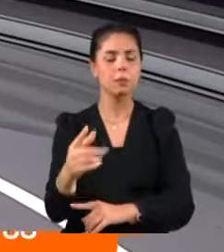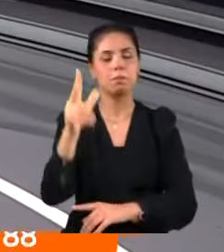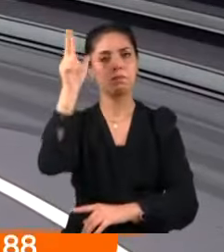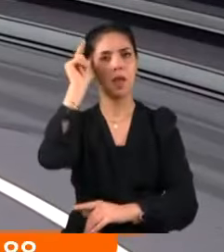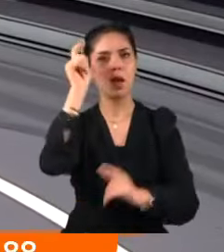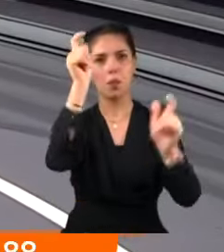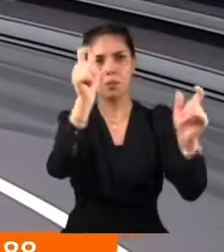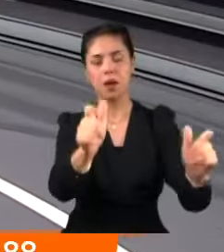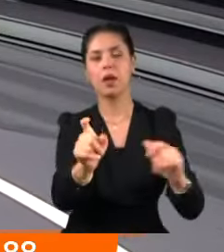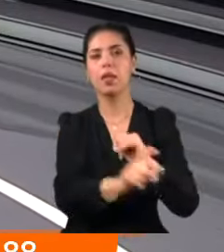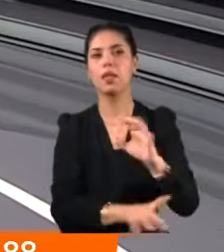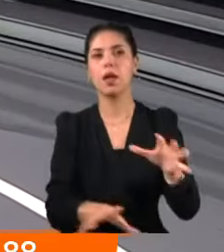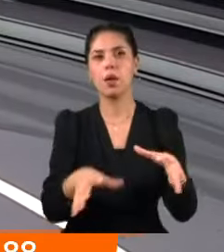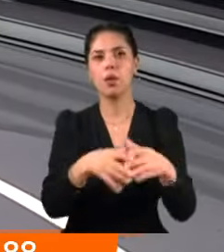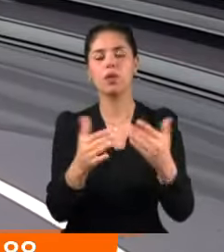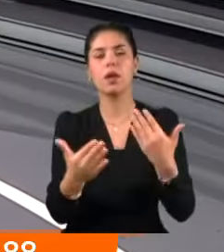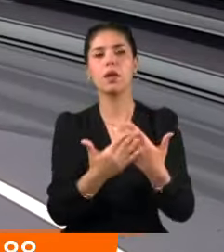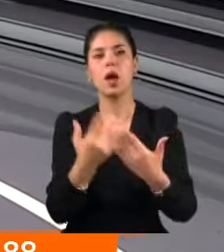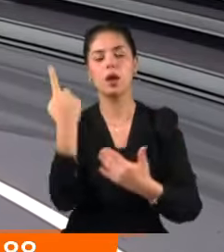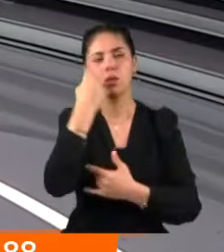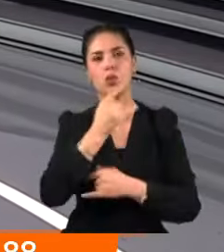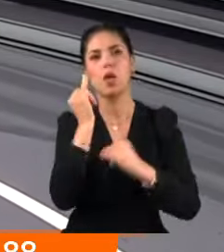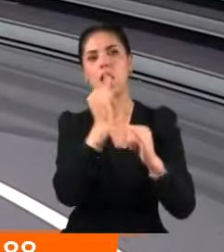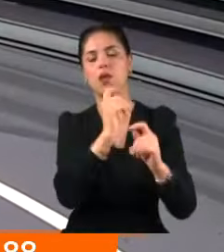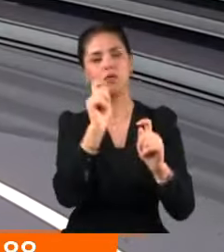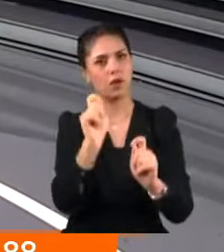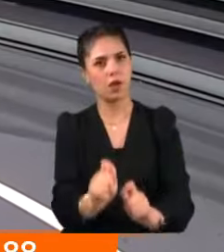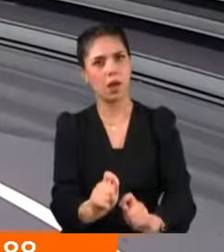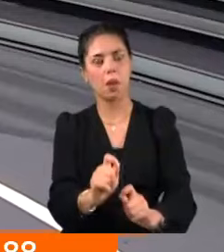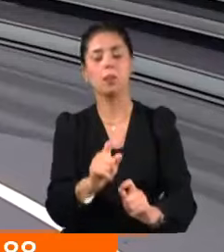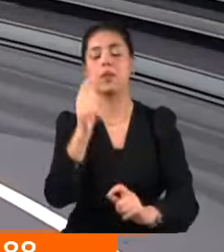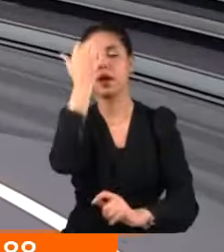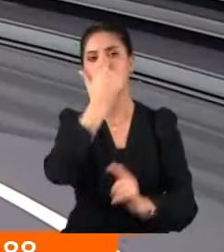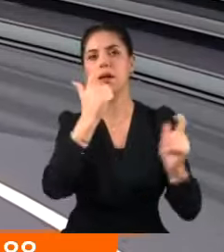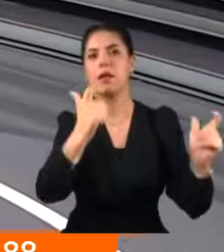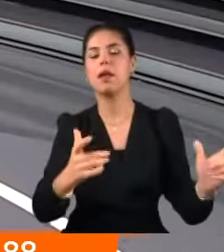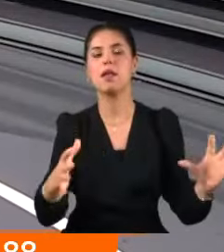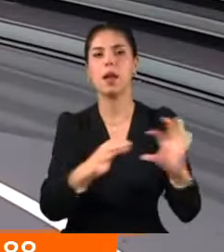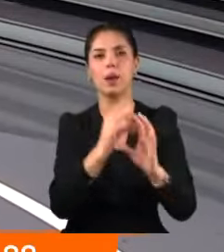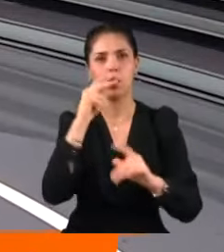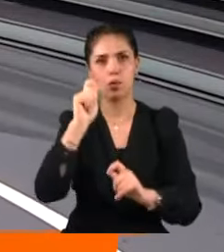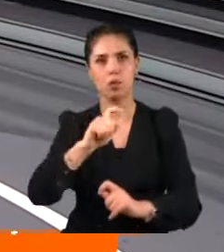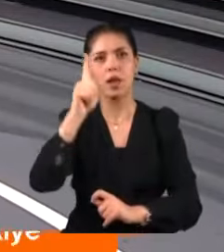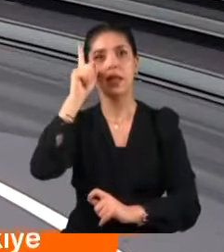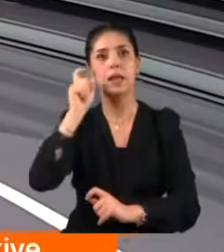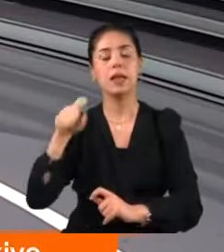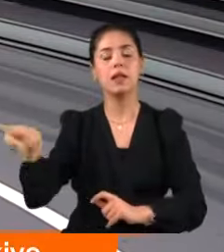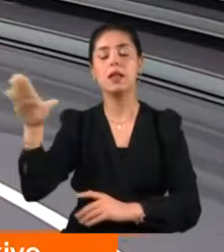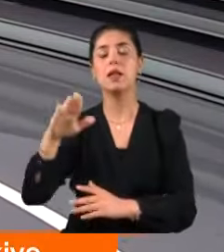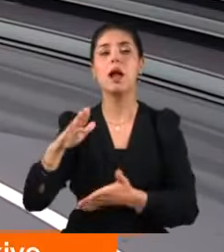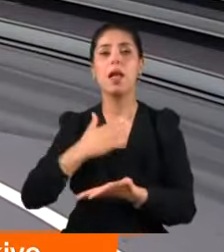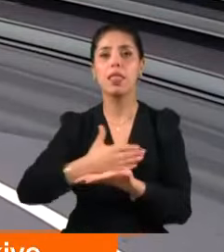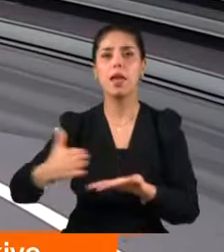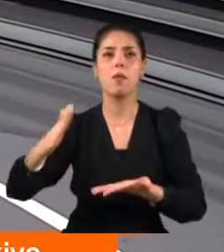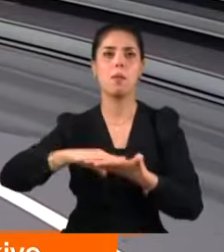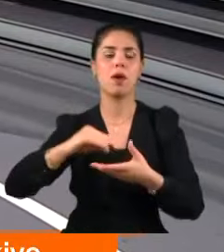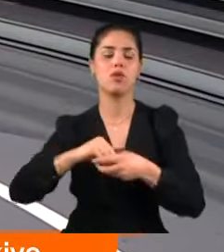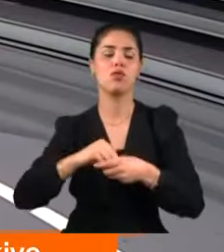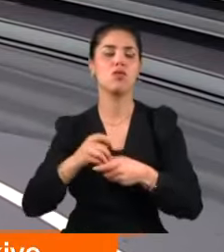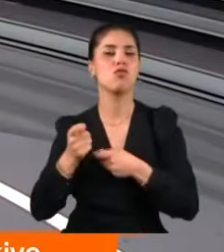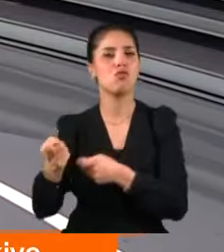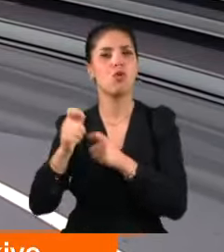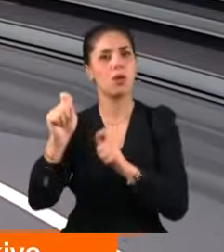ABD'ye terör örgütlerine yardım üzerinden eleştirileri vardı gündemine gazze'yi de aldı İsrail kalıcı barış için zorlanmalı